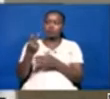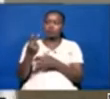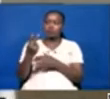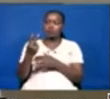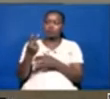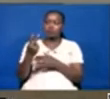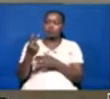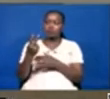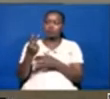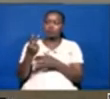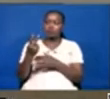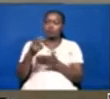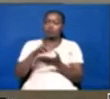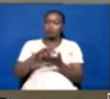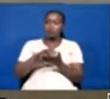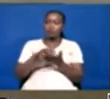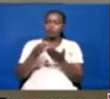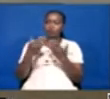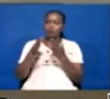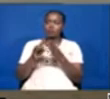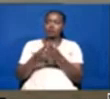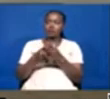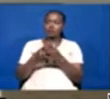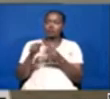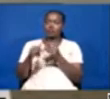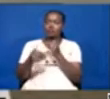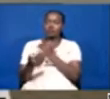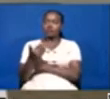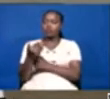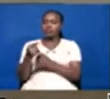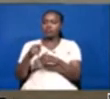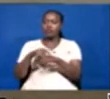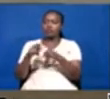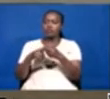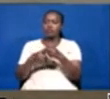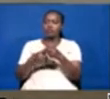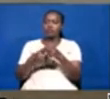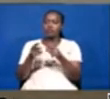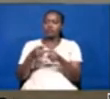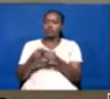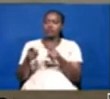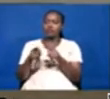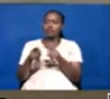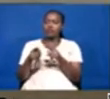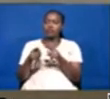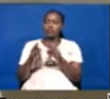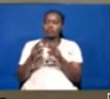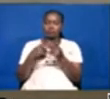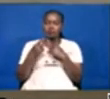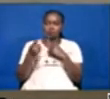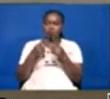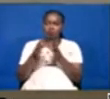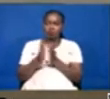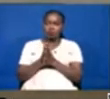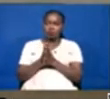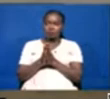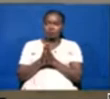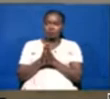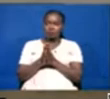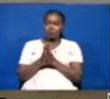sasa. Zoezi hili litakumbukwa ilianza leo asubuhi saa moja, lakini tuliweza kuzungumza naye yule msimamizi